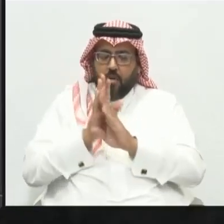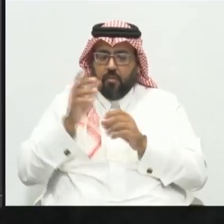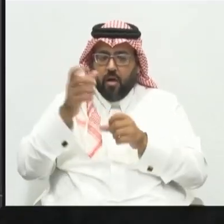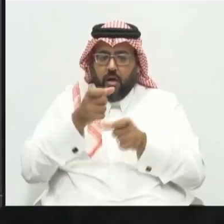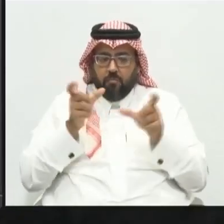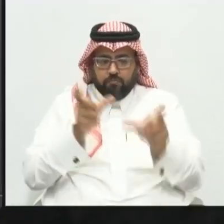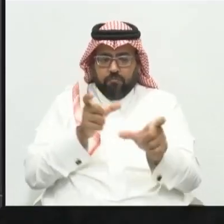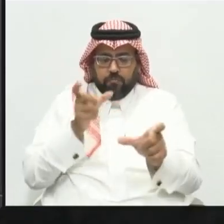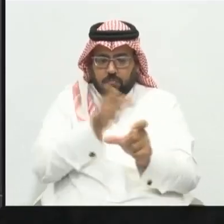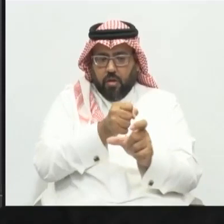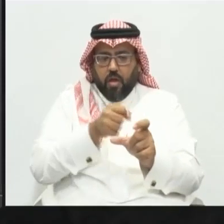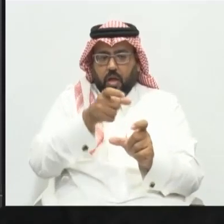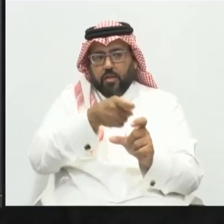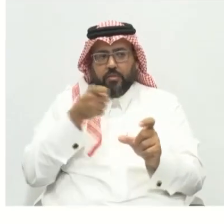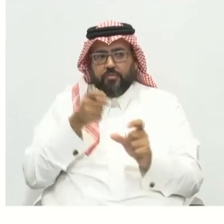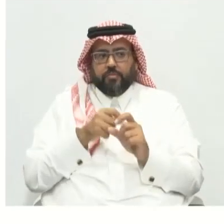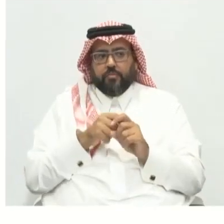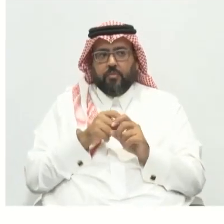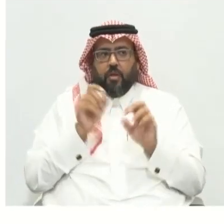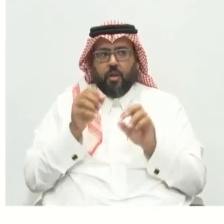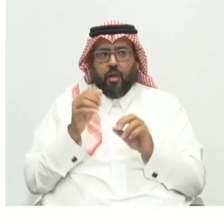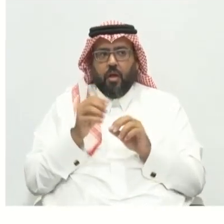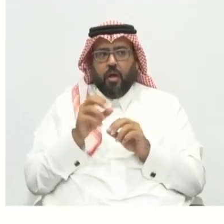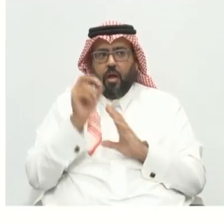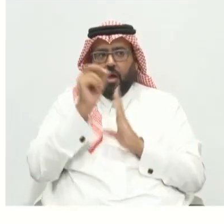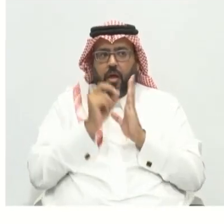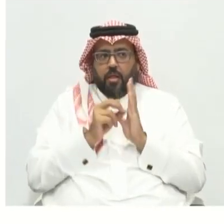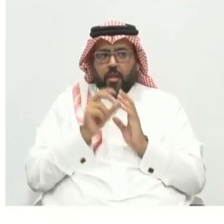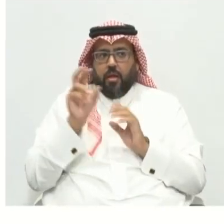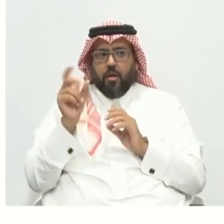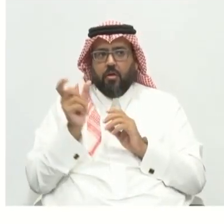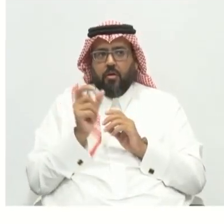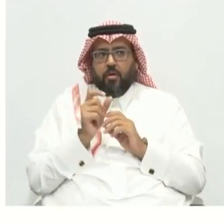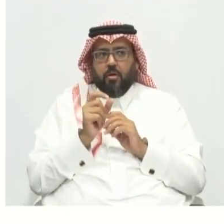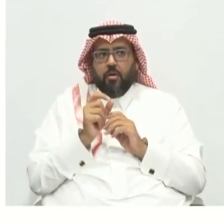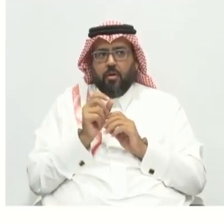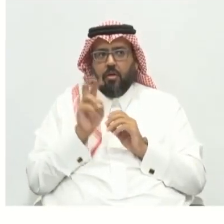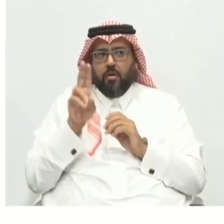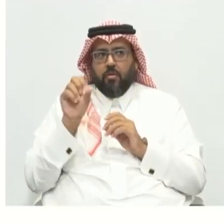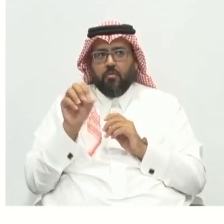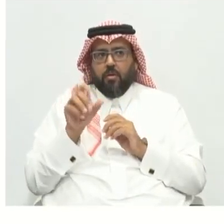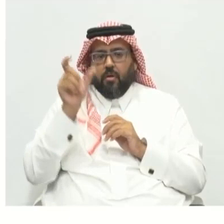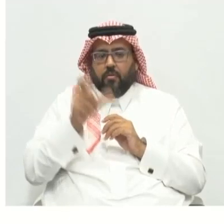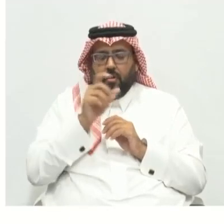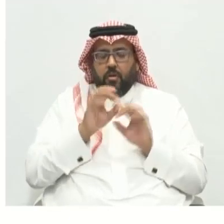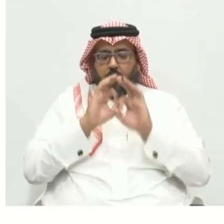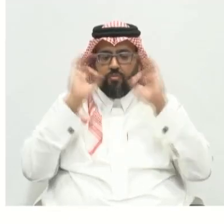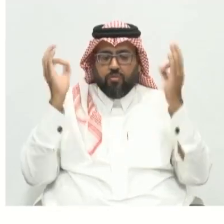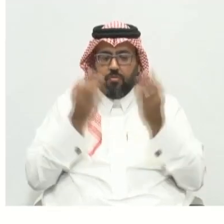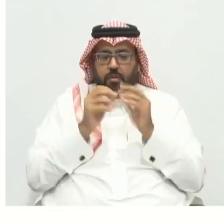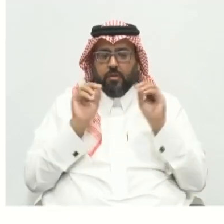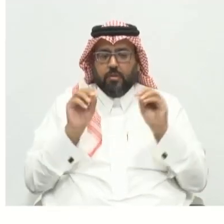انه حقه من هنا يبرز دور القاعده القانونيه في ماذا في تقويم سلوك افراد المجتمع